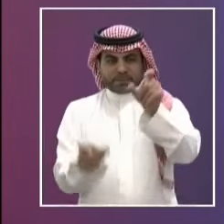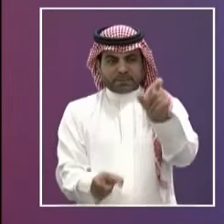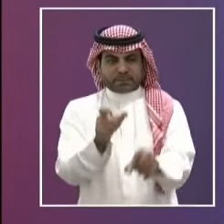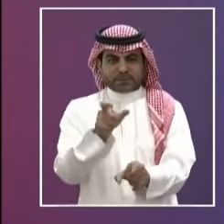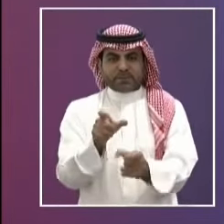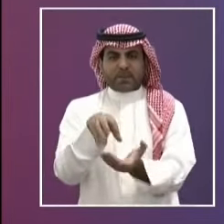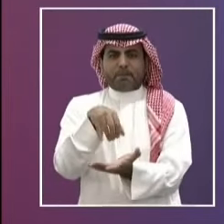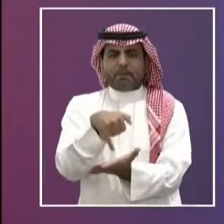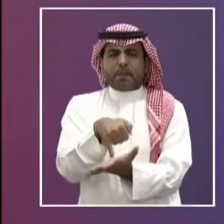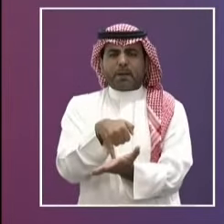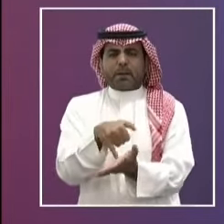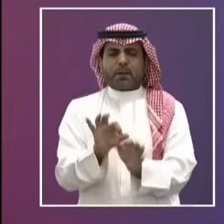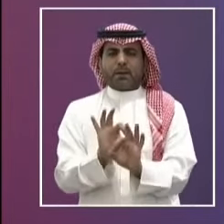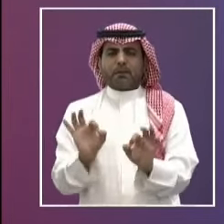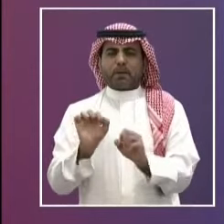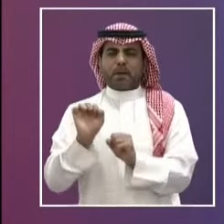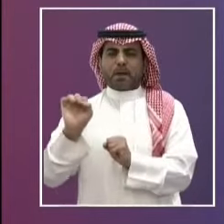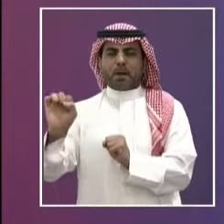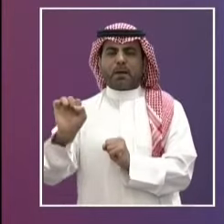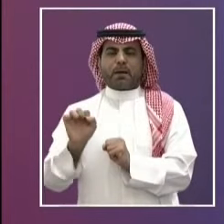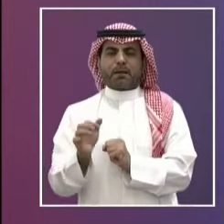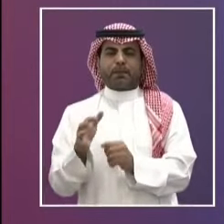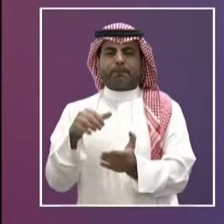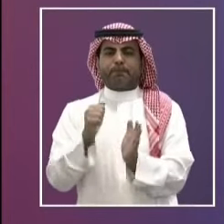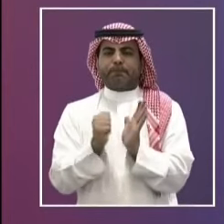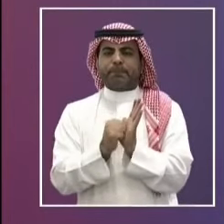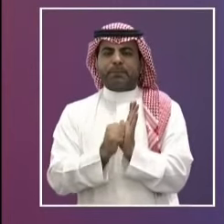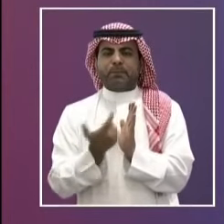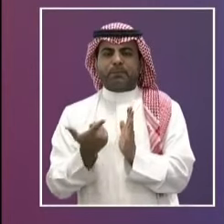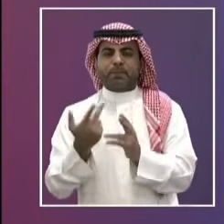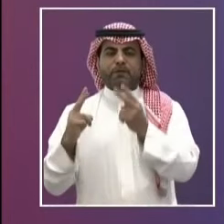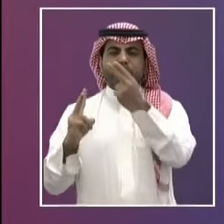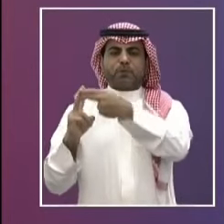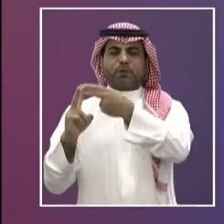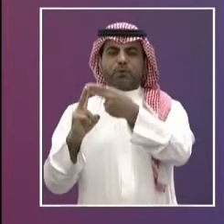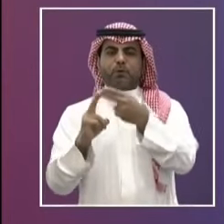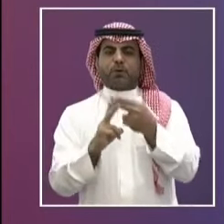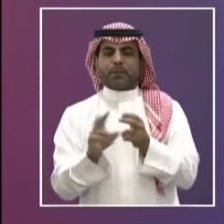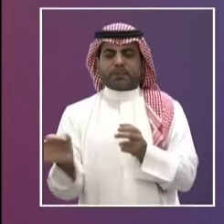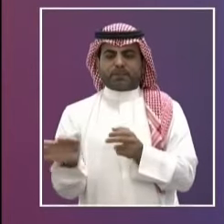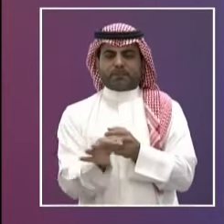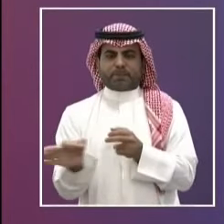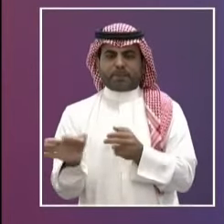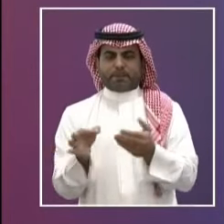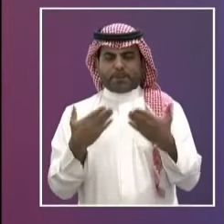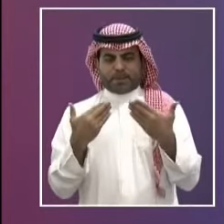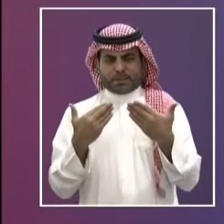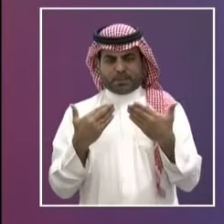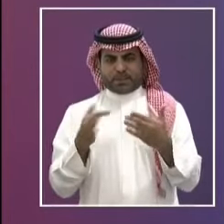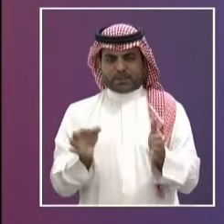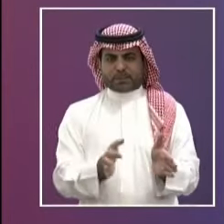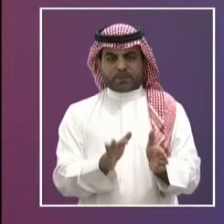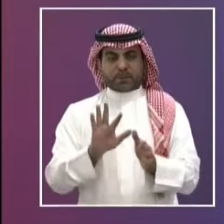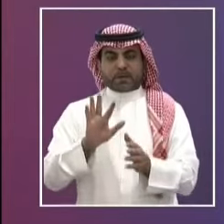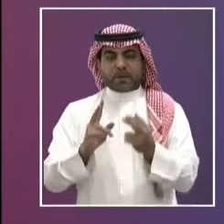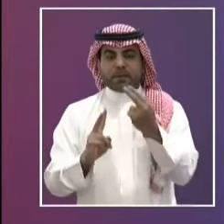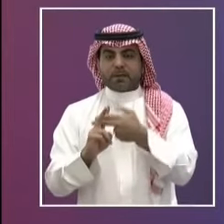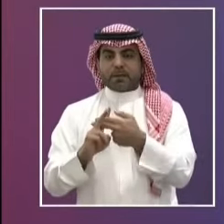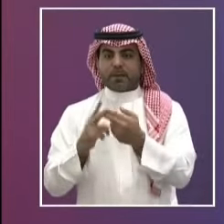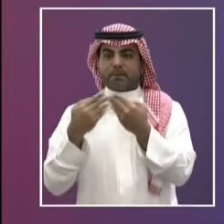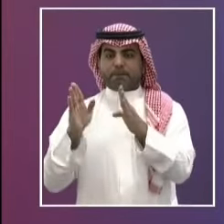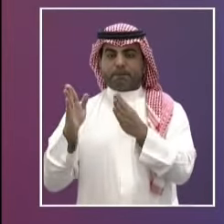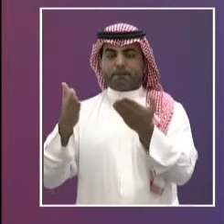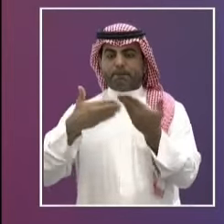هي مخصصة للمعتمرين الساكنين في الفنادق الموجودة في هذه المنطقة، وليس